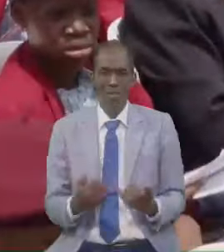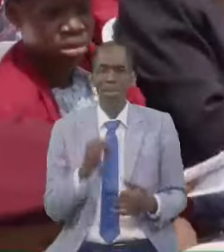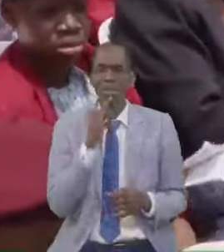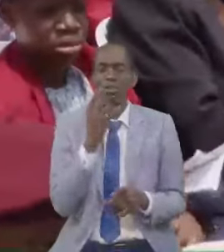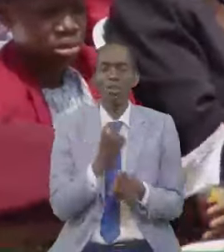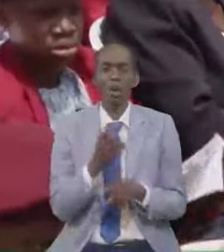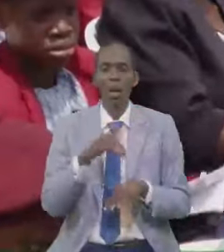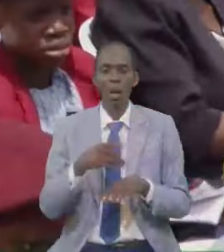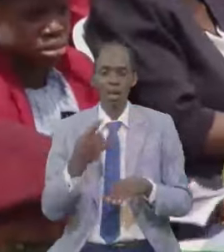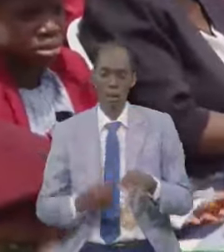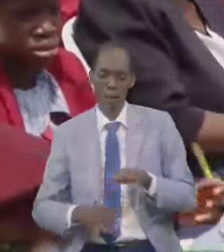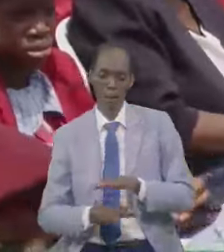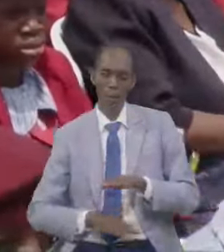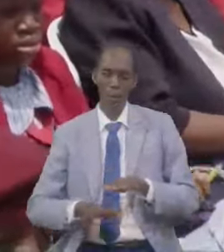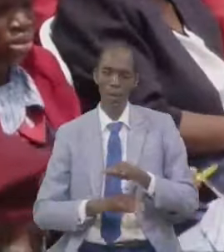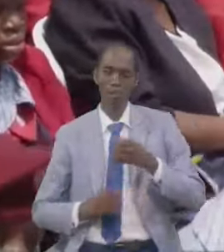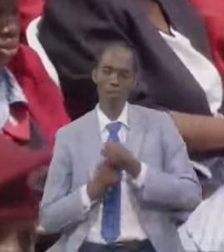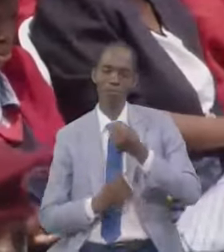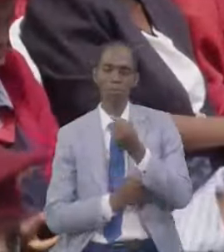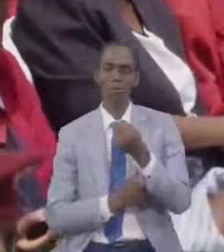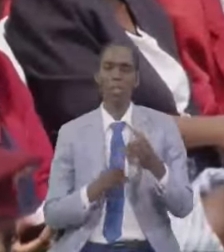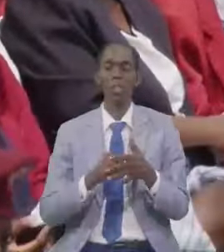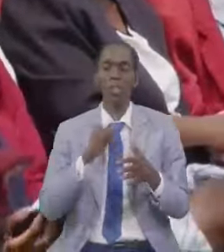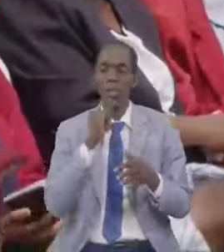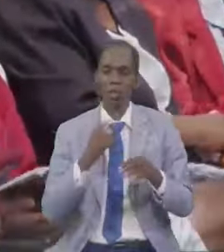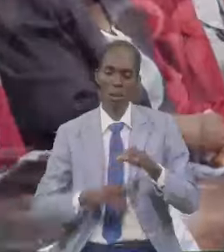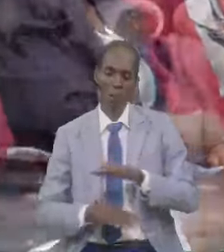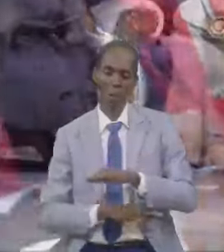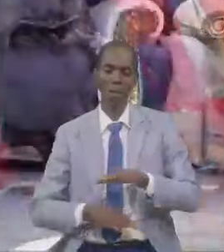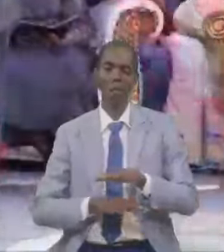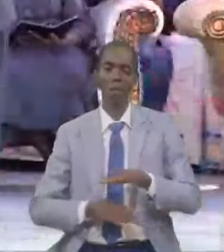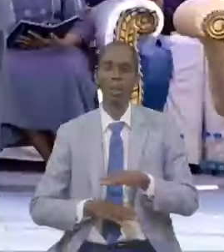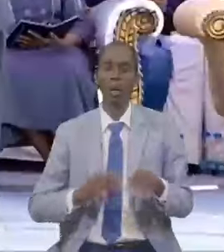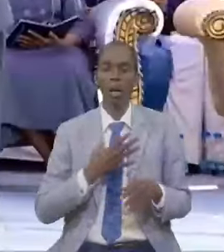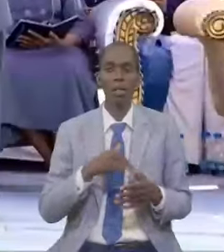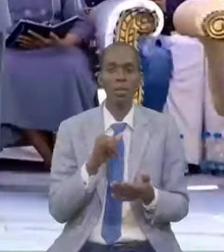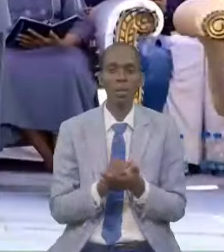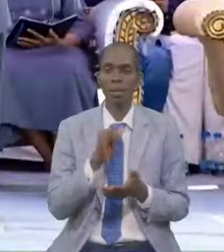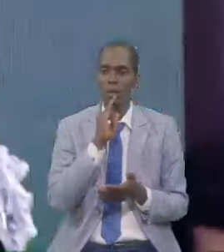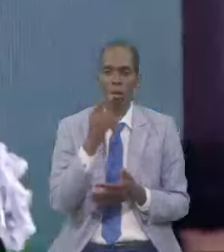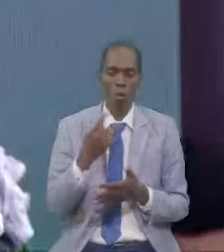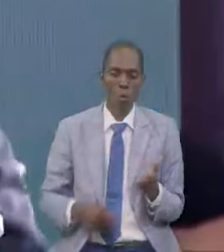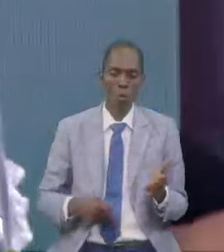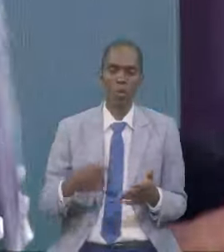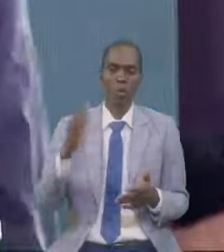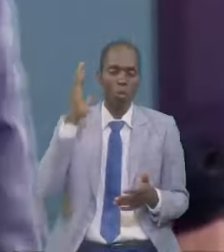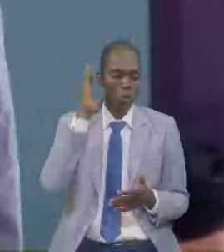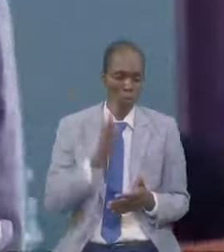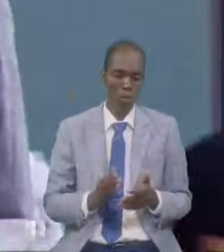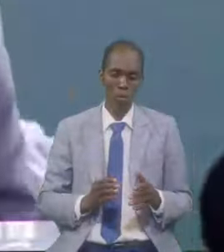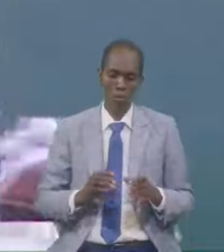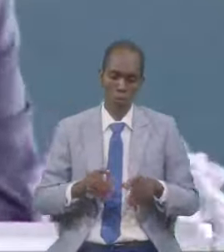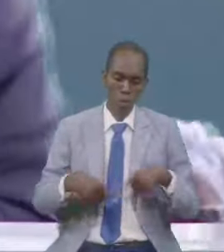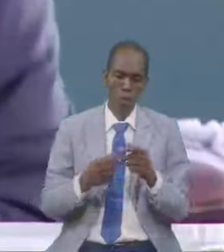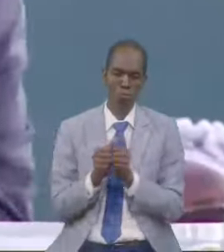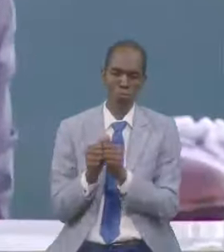పునాది విలువలు. It's basic. ఇవి ఆధారభూతమైనవి. And that is what we carry through life. ఇవి మనం జీవితాంతం